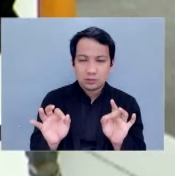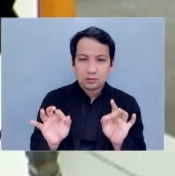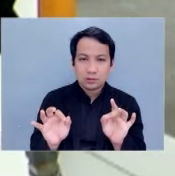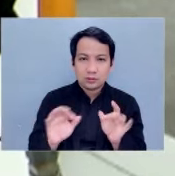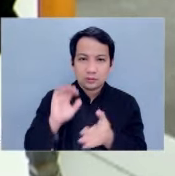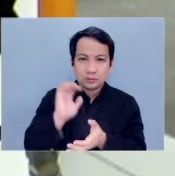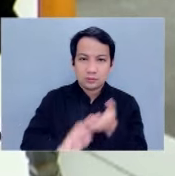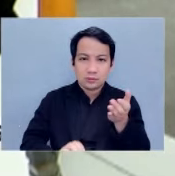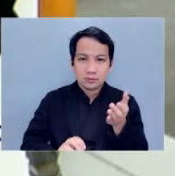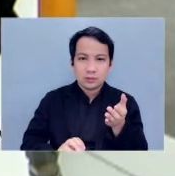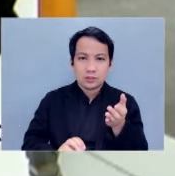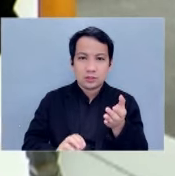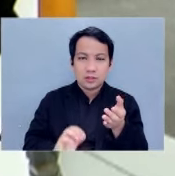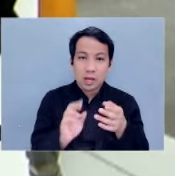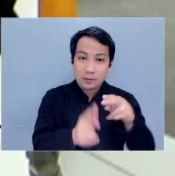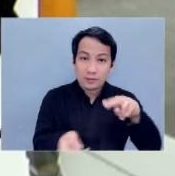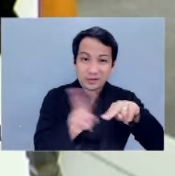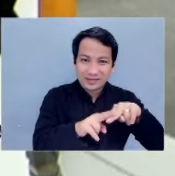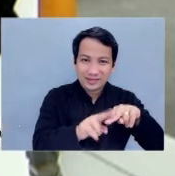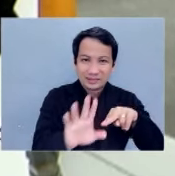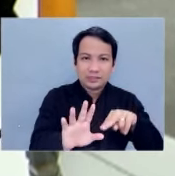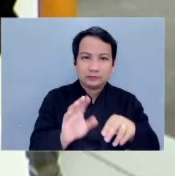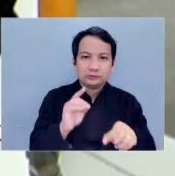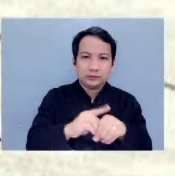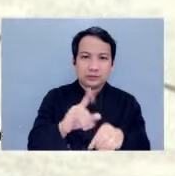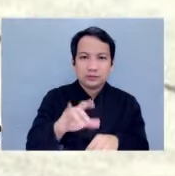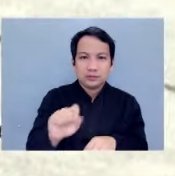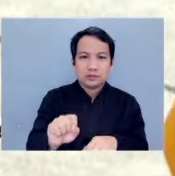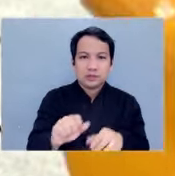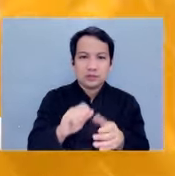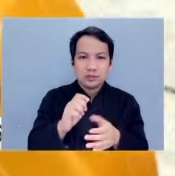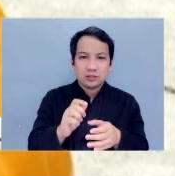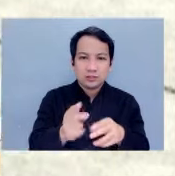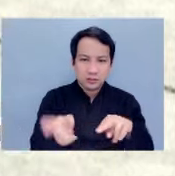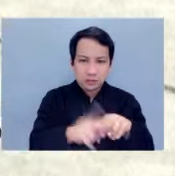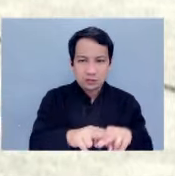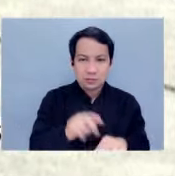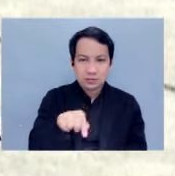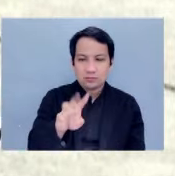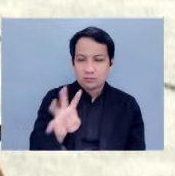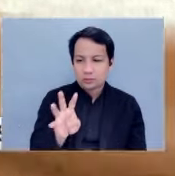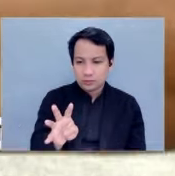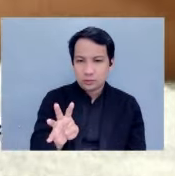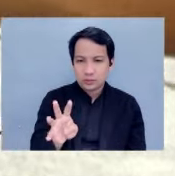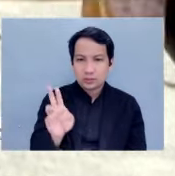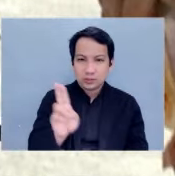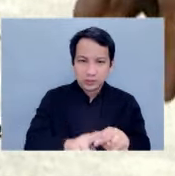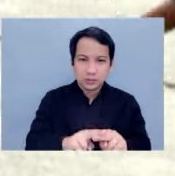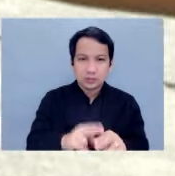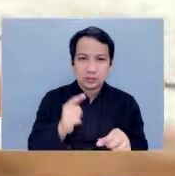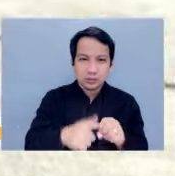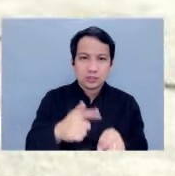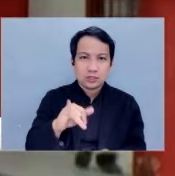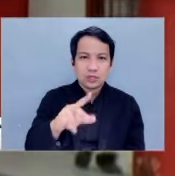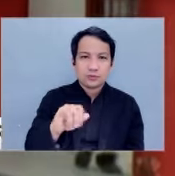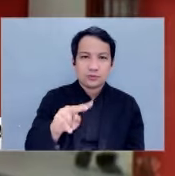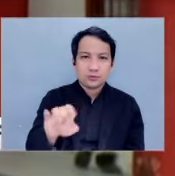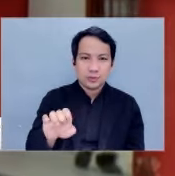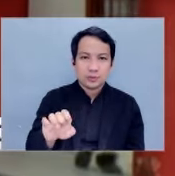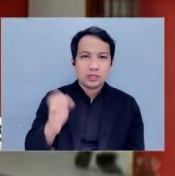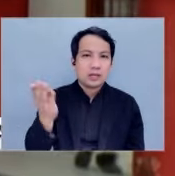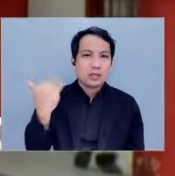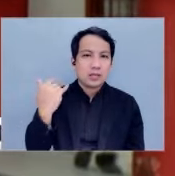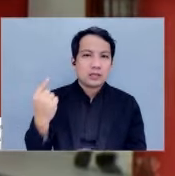sa bawat litro ng diesel. Aabot naman sa 40 centavos kada litro ang posibleng dagdag sa gasolina. Noong nakaraang linggo